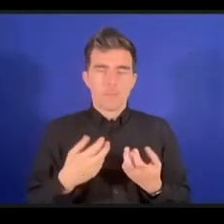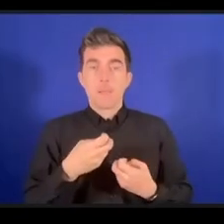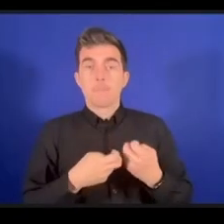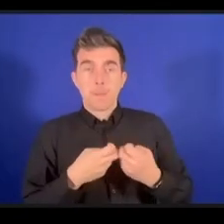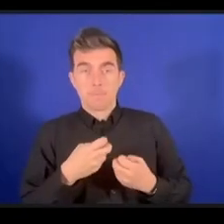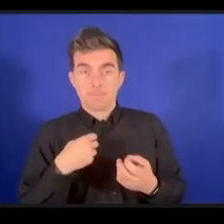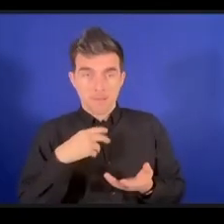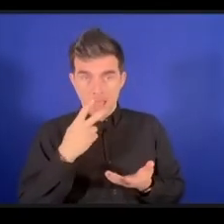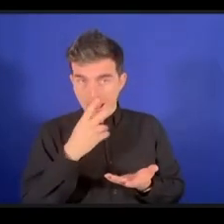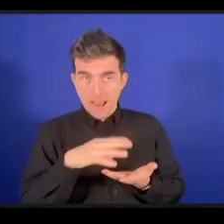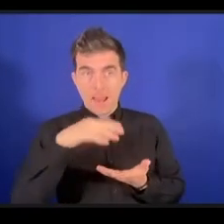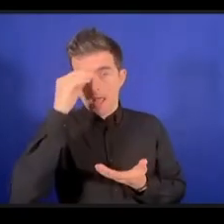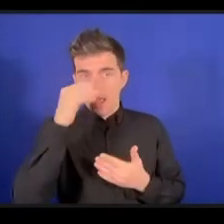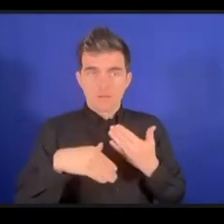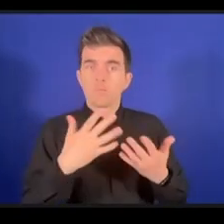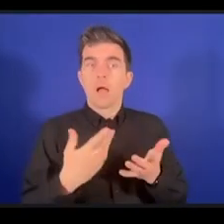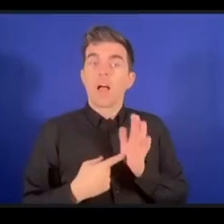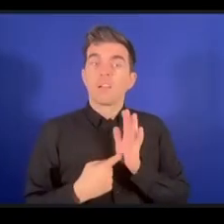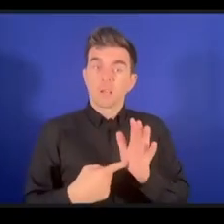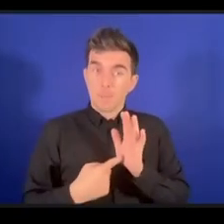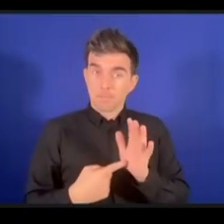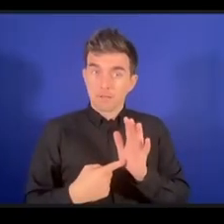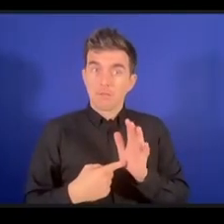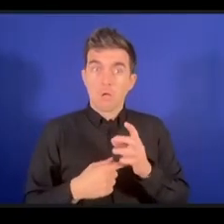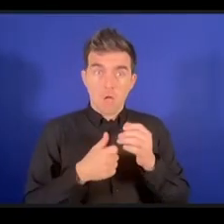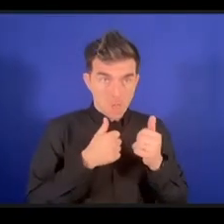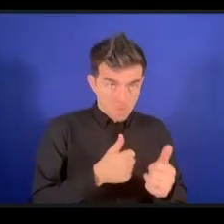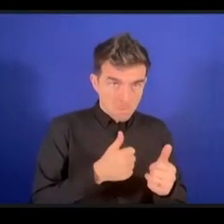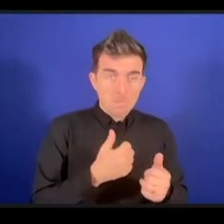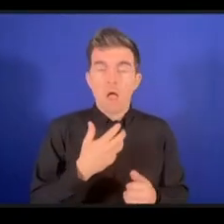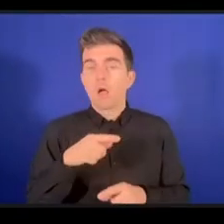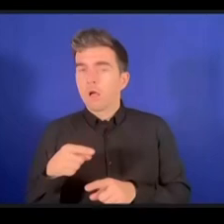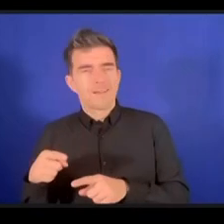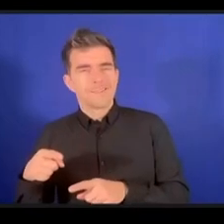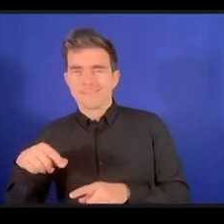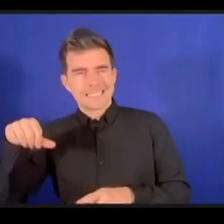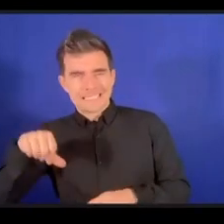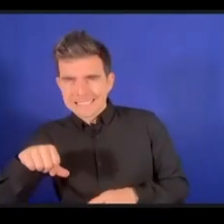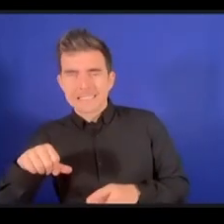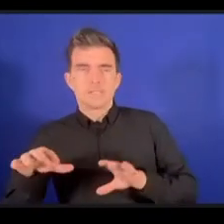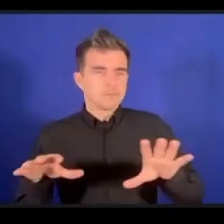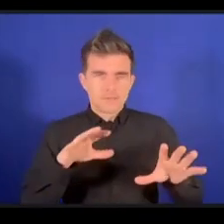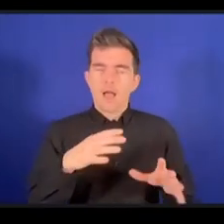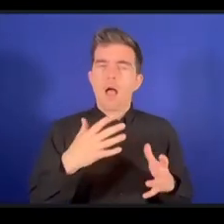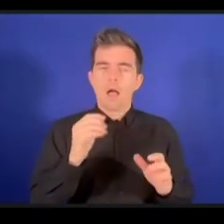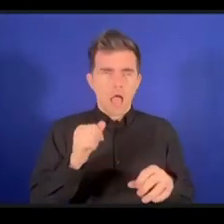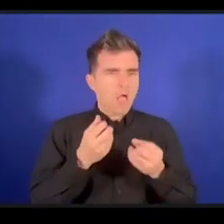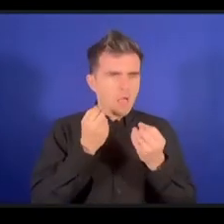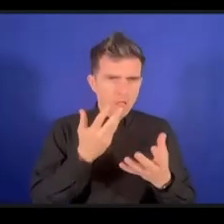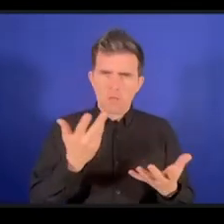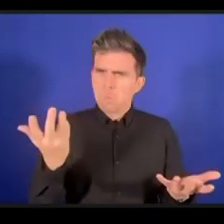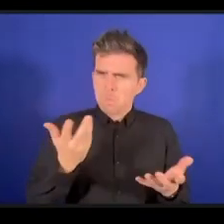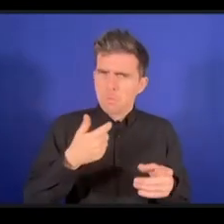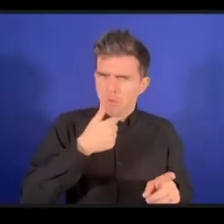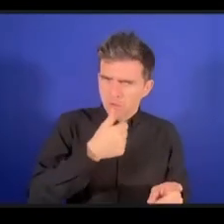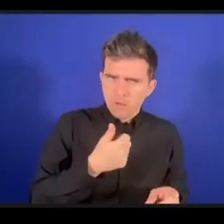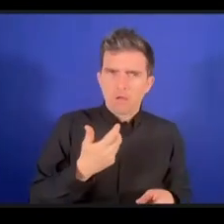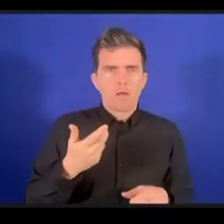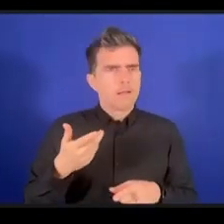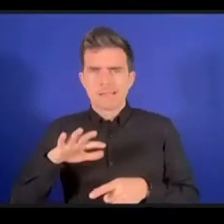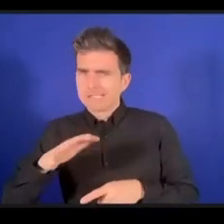子，怎样设计是行得通的，怎样设计是行不通的，对于残障人士来说而且把这些道理说清楚，这样能够帮